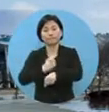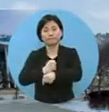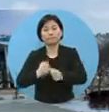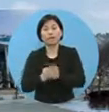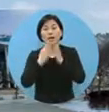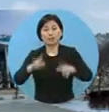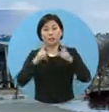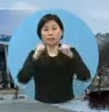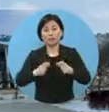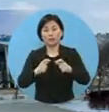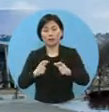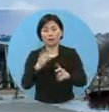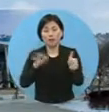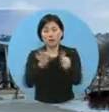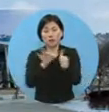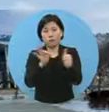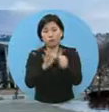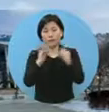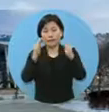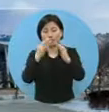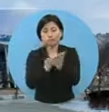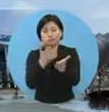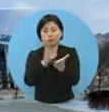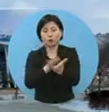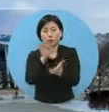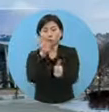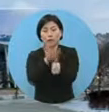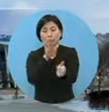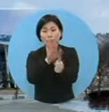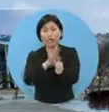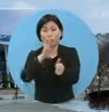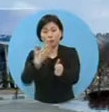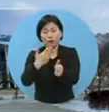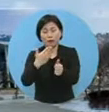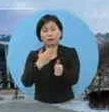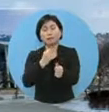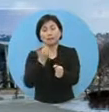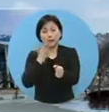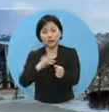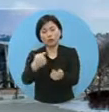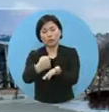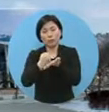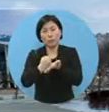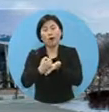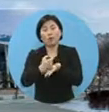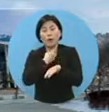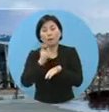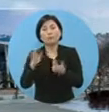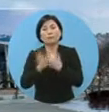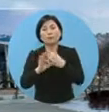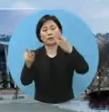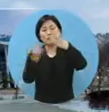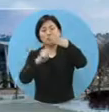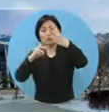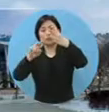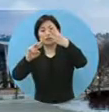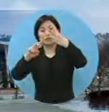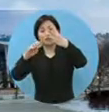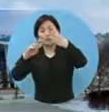전라남도는 저소득 가정의 집수리 비용을 지원하는 에너지 효율 개선 사업 대상자를 오는 24일까지